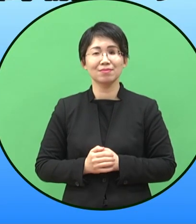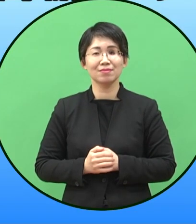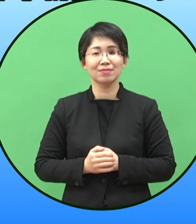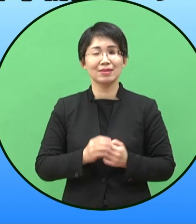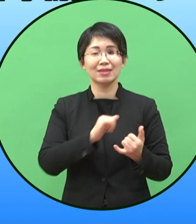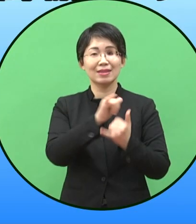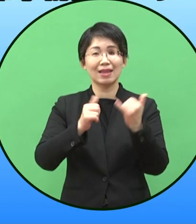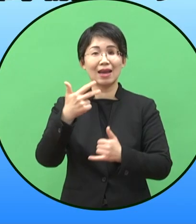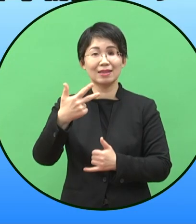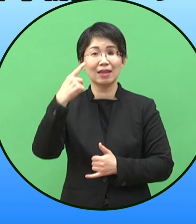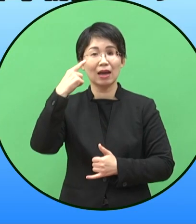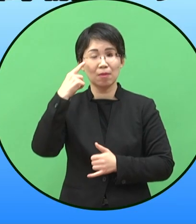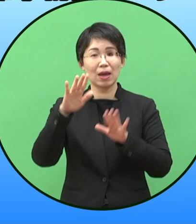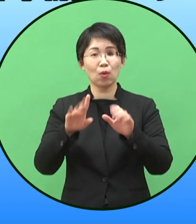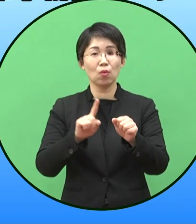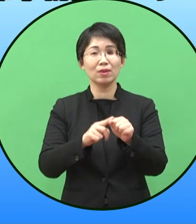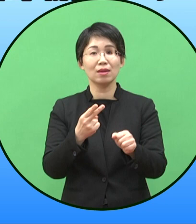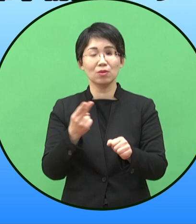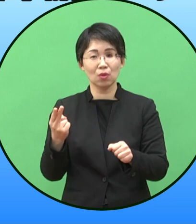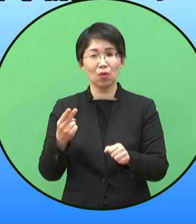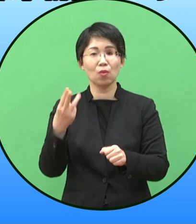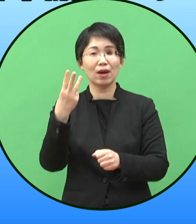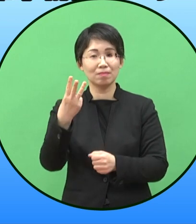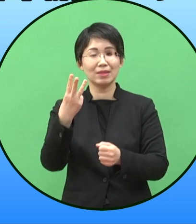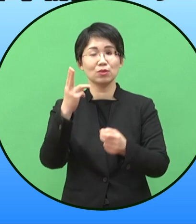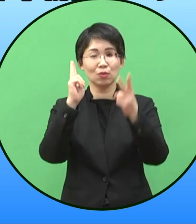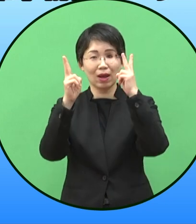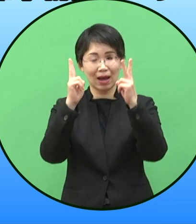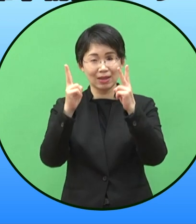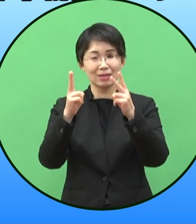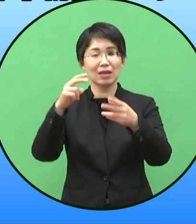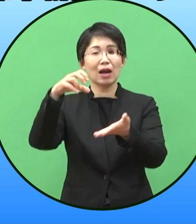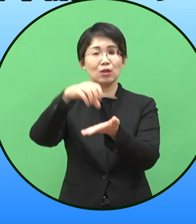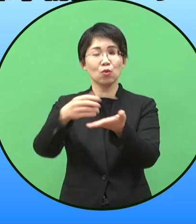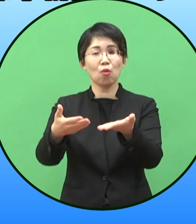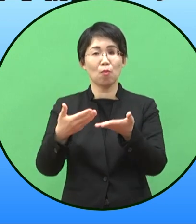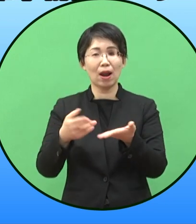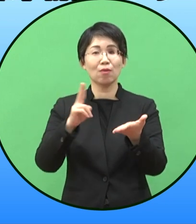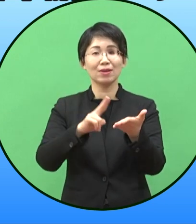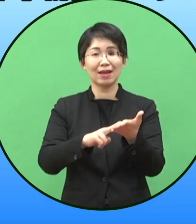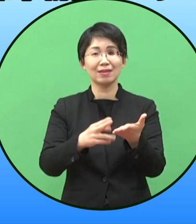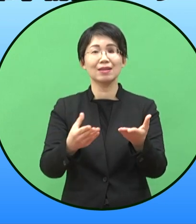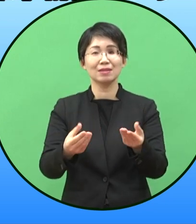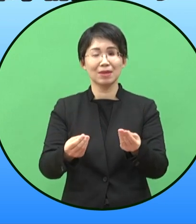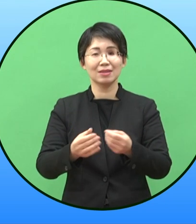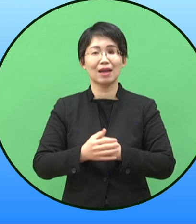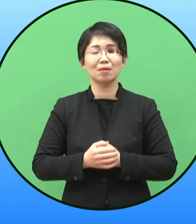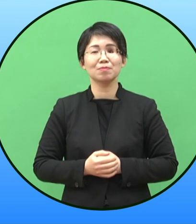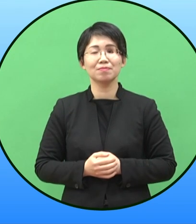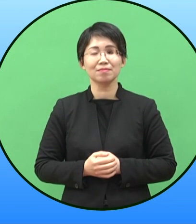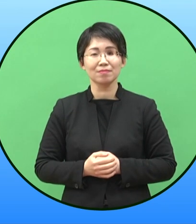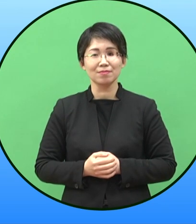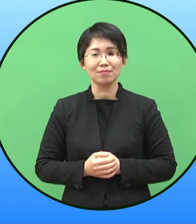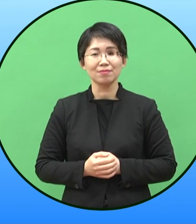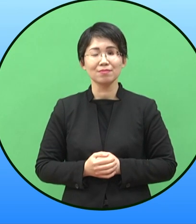第7回目となる今年度は3社の受賞が決定しました。